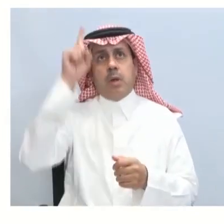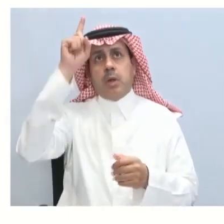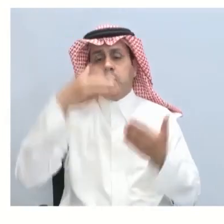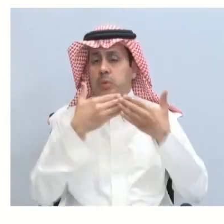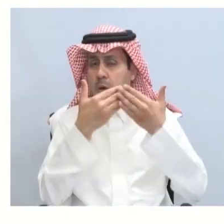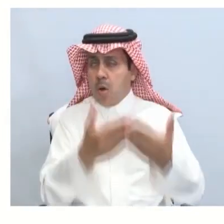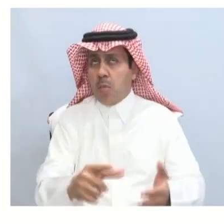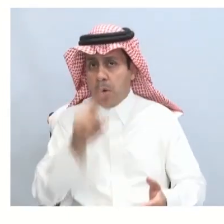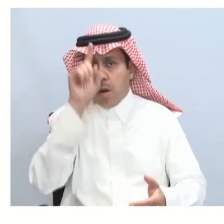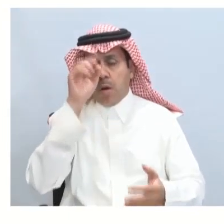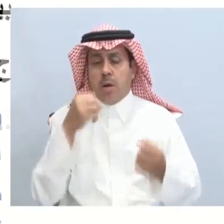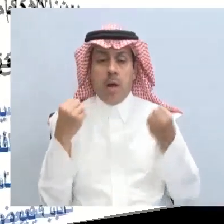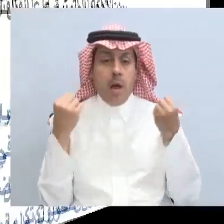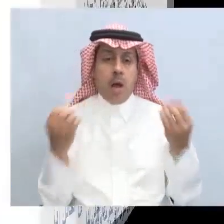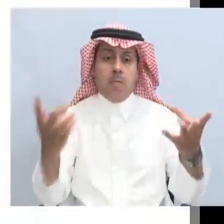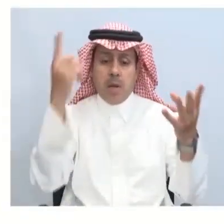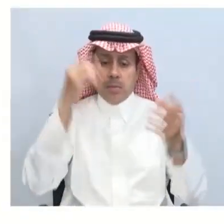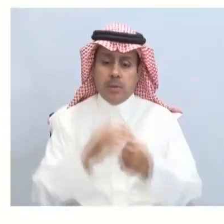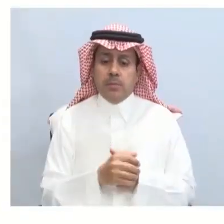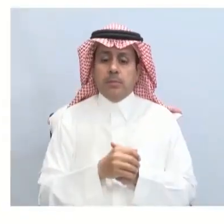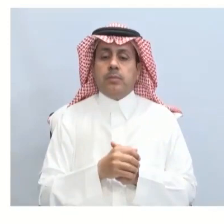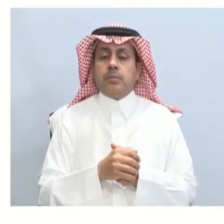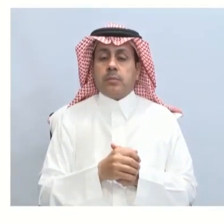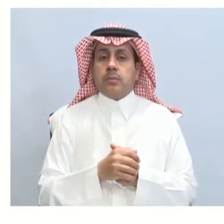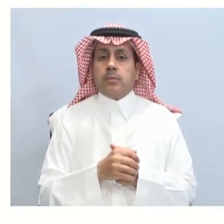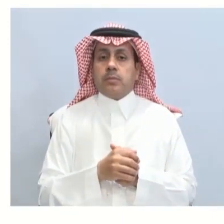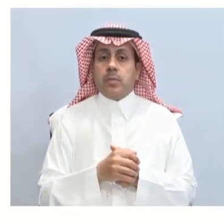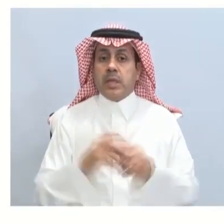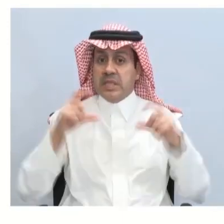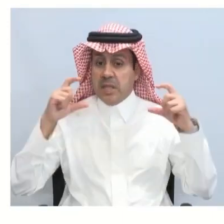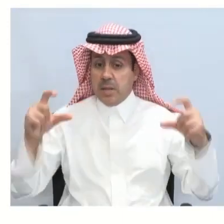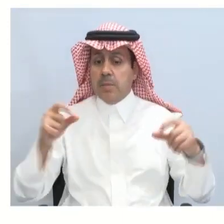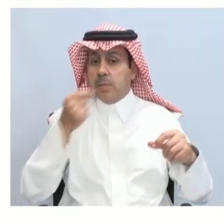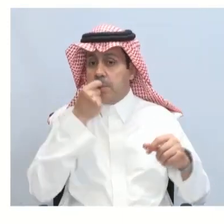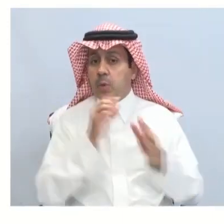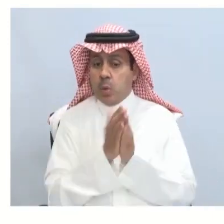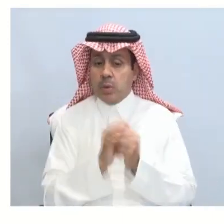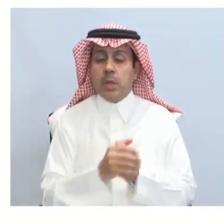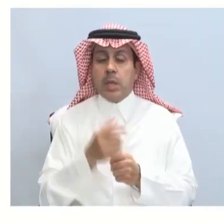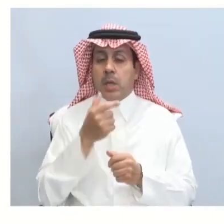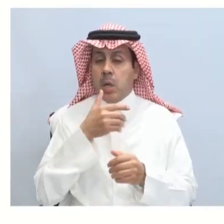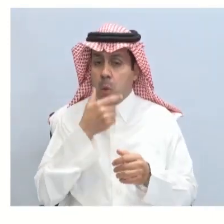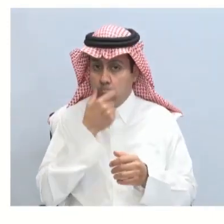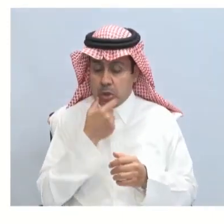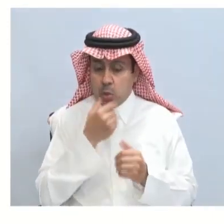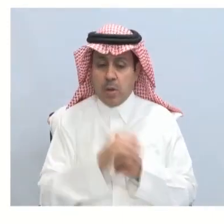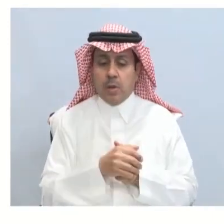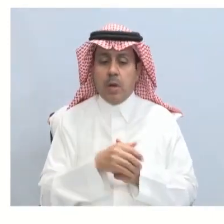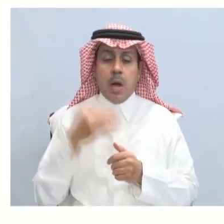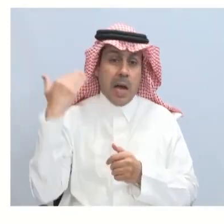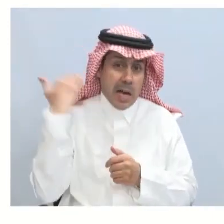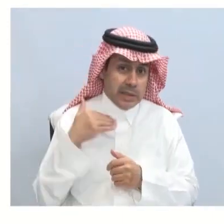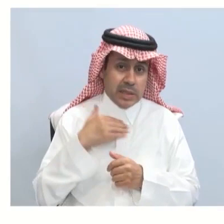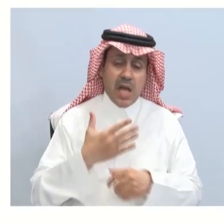منه سبحانه وتعالى ناتي هنا الى هذا السؤال استدل من القران والسنه على ان قتل